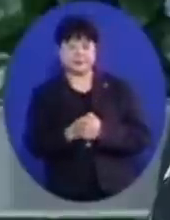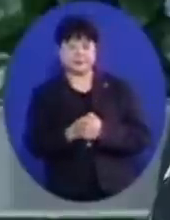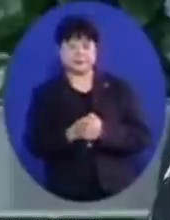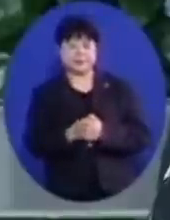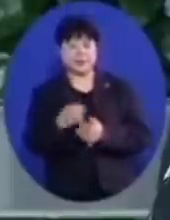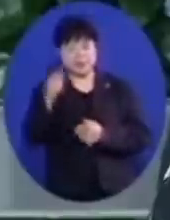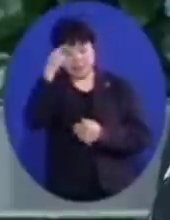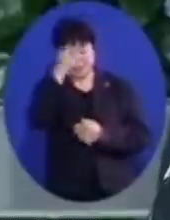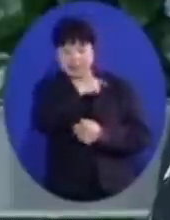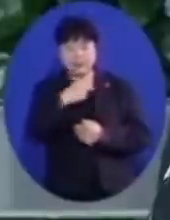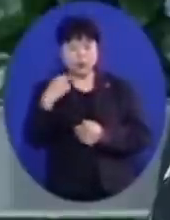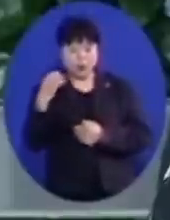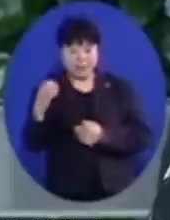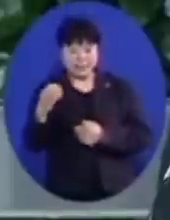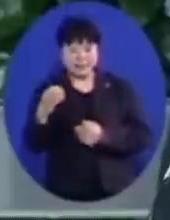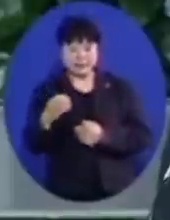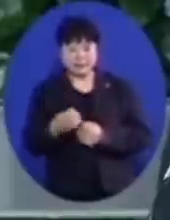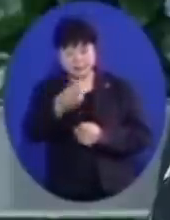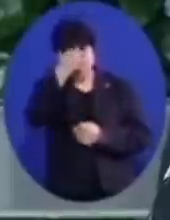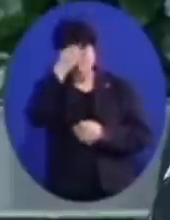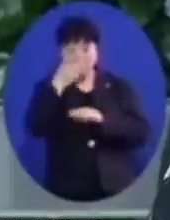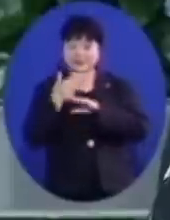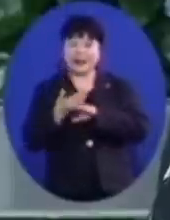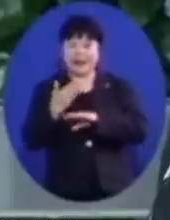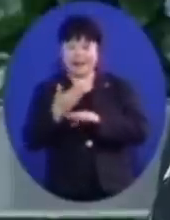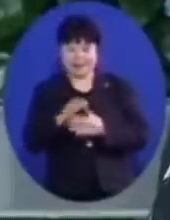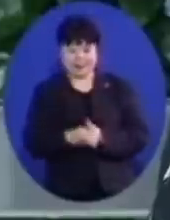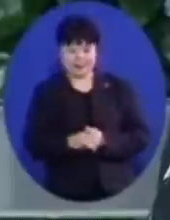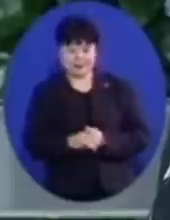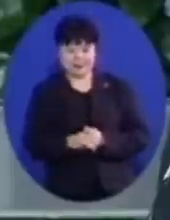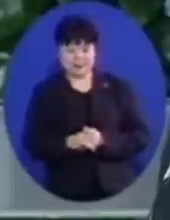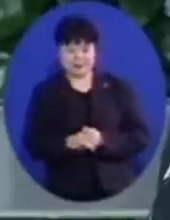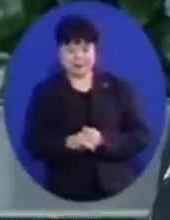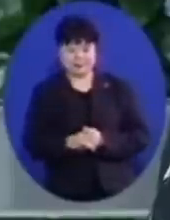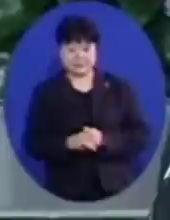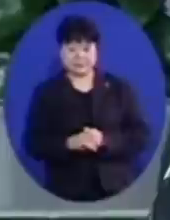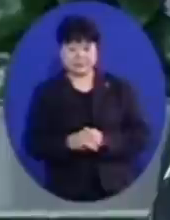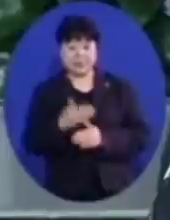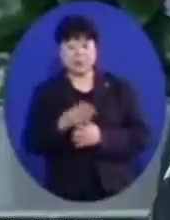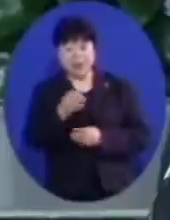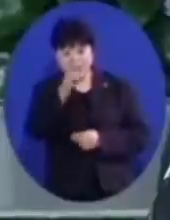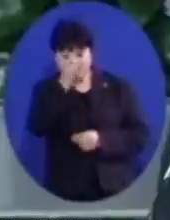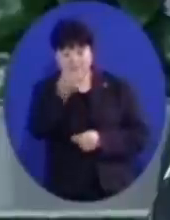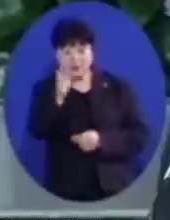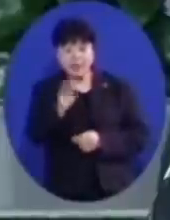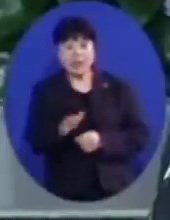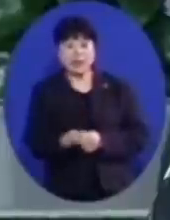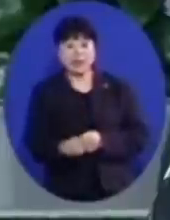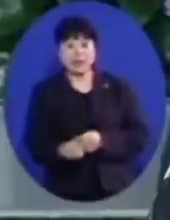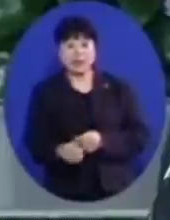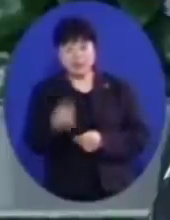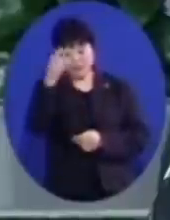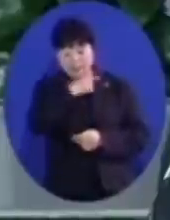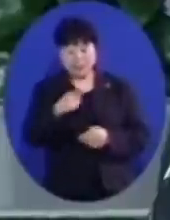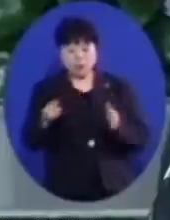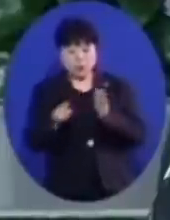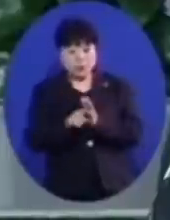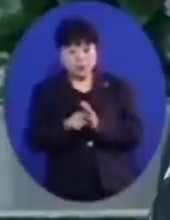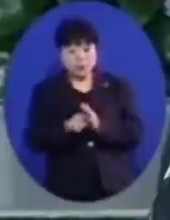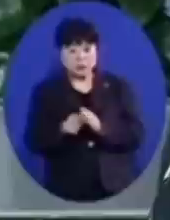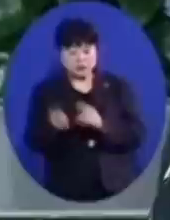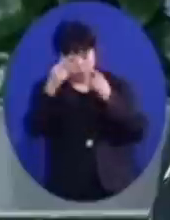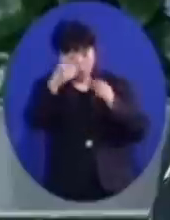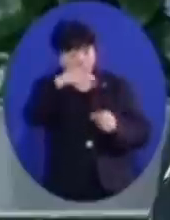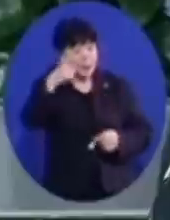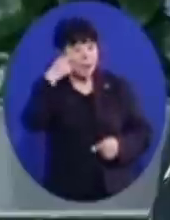하두리는 신교와 다른 것이다 다른 데가 많이 있지만 그러면 그대로 힘이 되면 지옥 갑니까